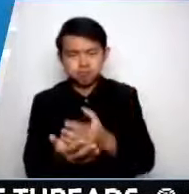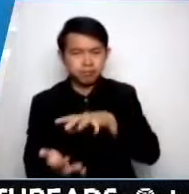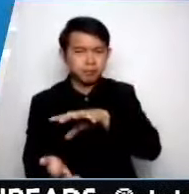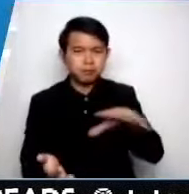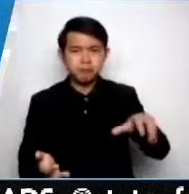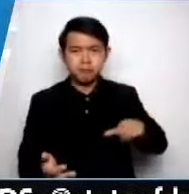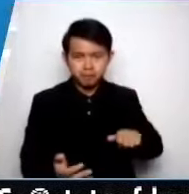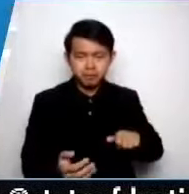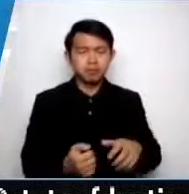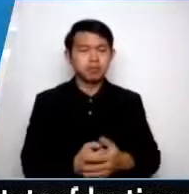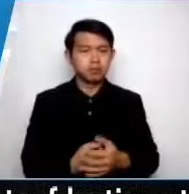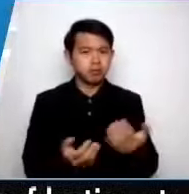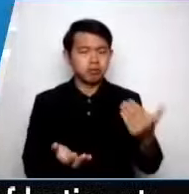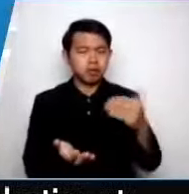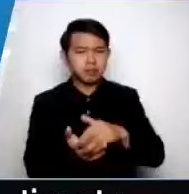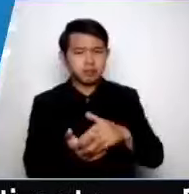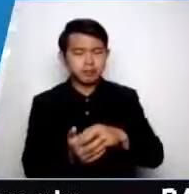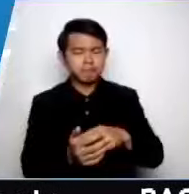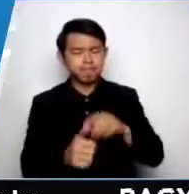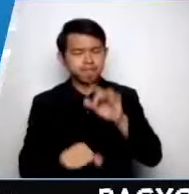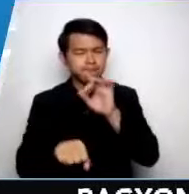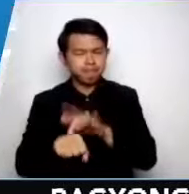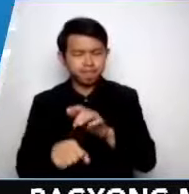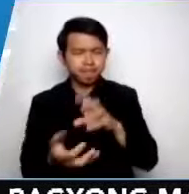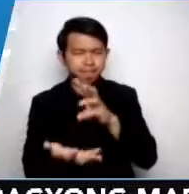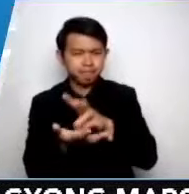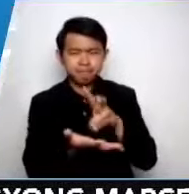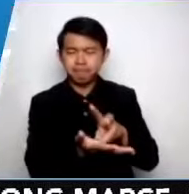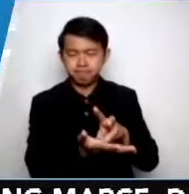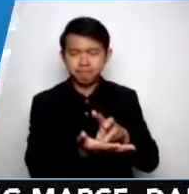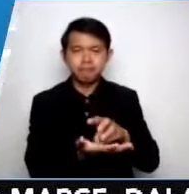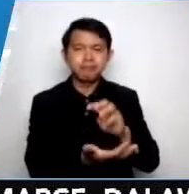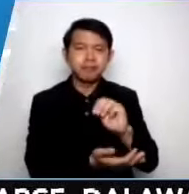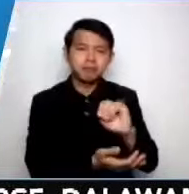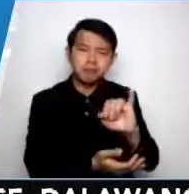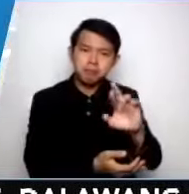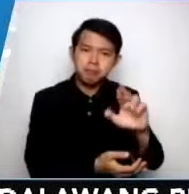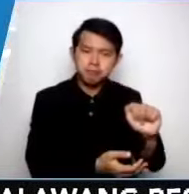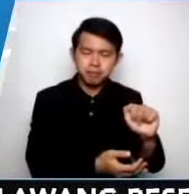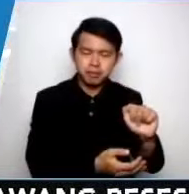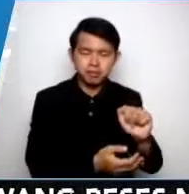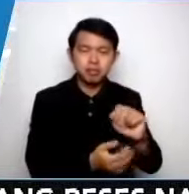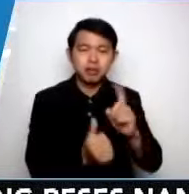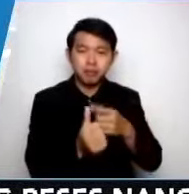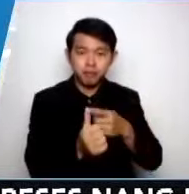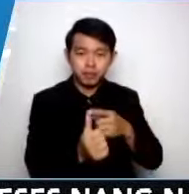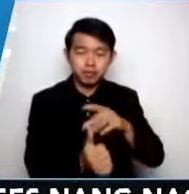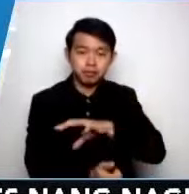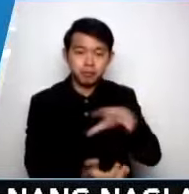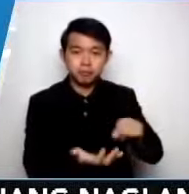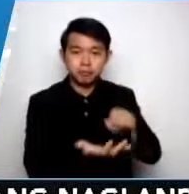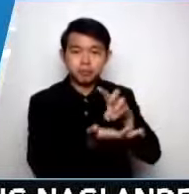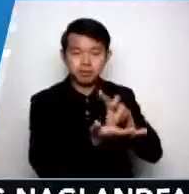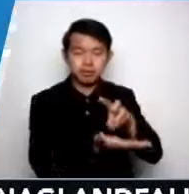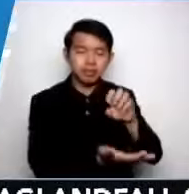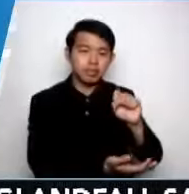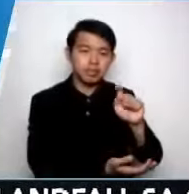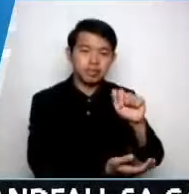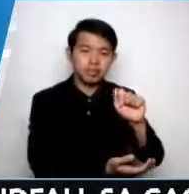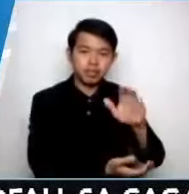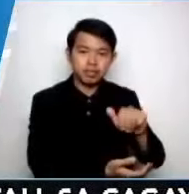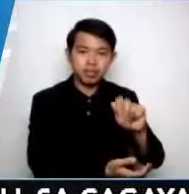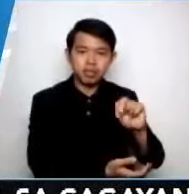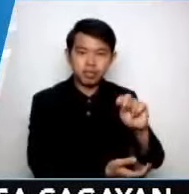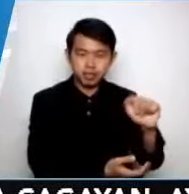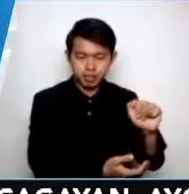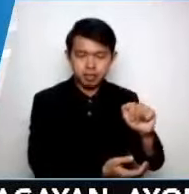sa vicinity ng Sanchez Mira. Nauna itong naglandfall sa Santa Ana, Cagayan. Huling namata ng sentro ng bagyo sa vicinity